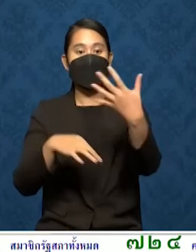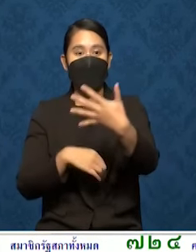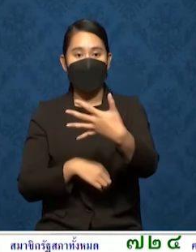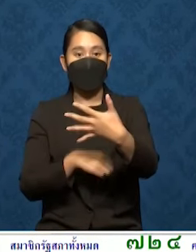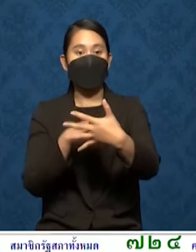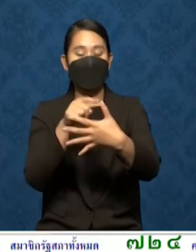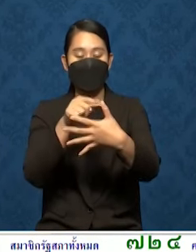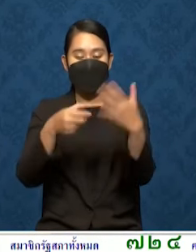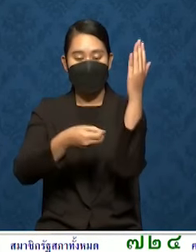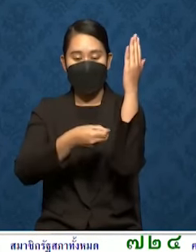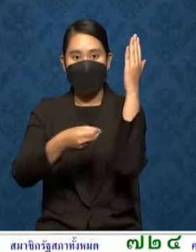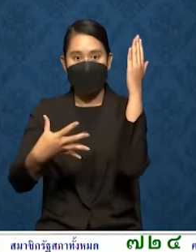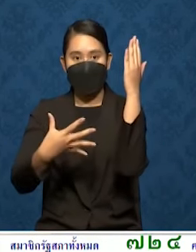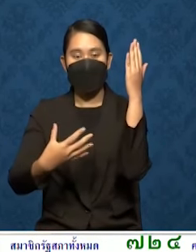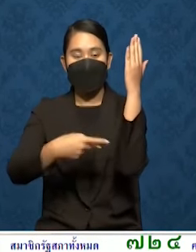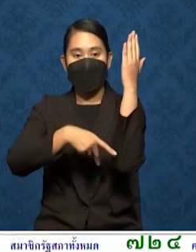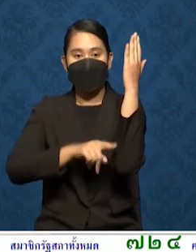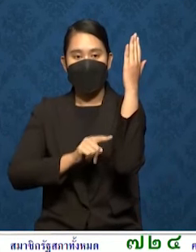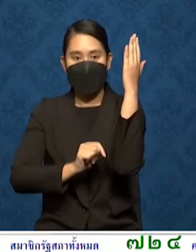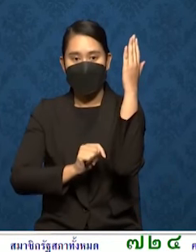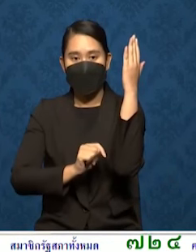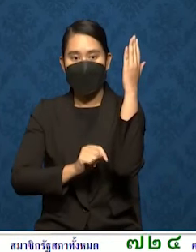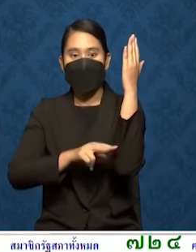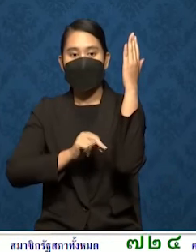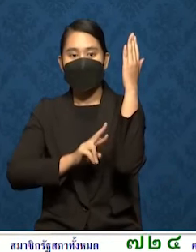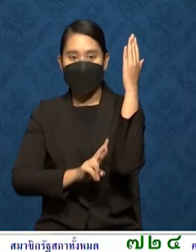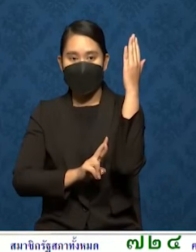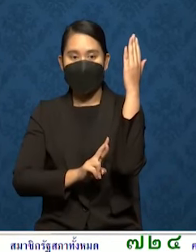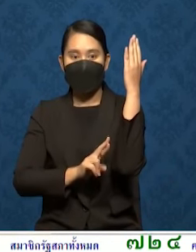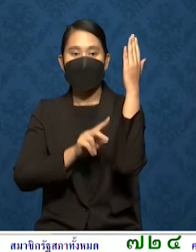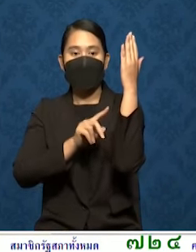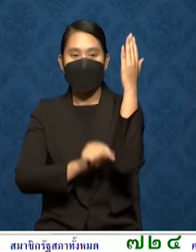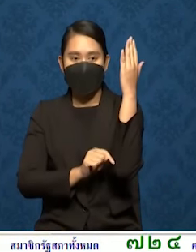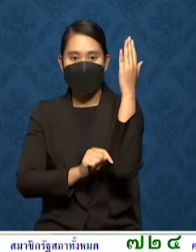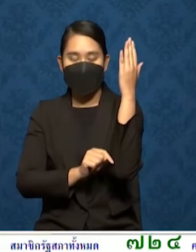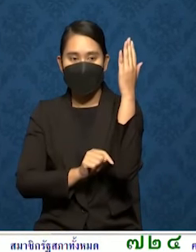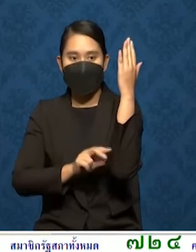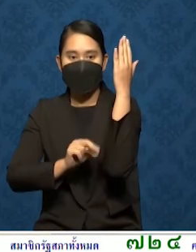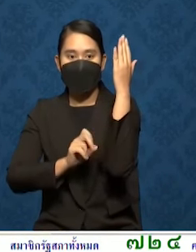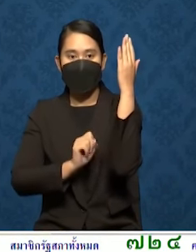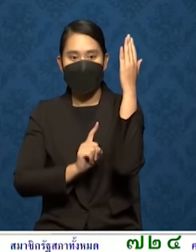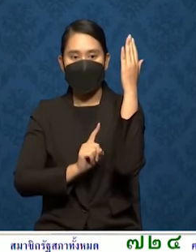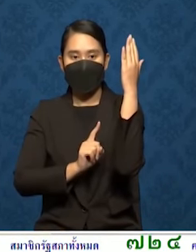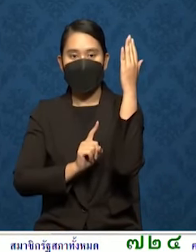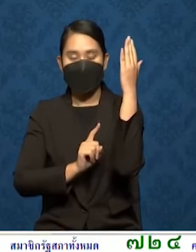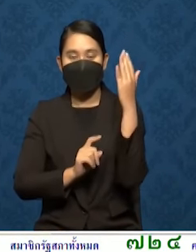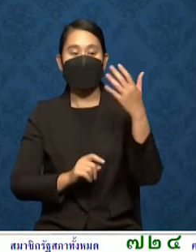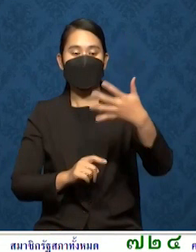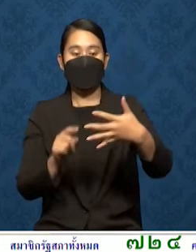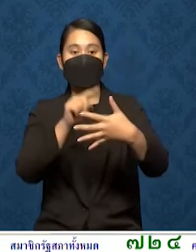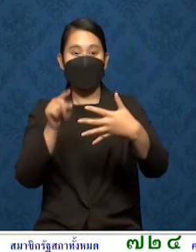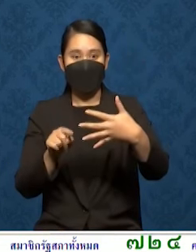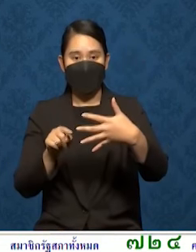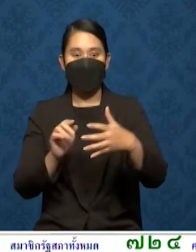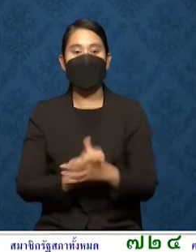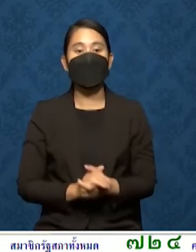คือหาดใหญ่ปัตตานีนราธิวาสตรังและนครศรีธรรมราชท่านประธ